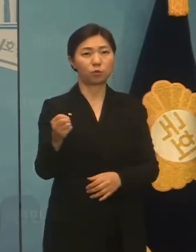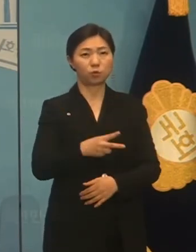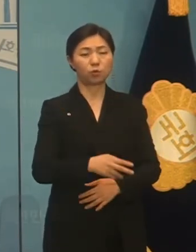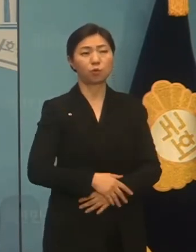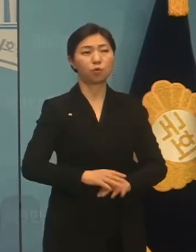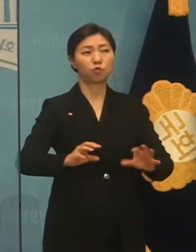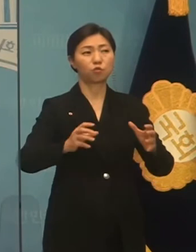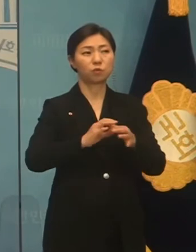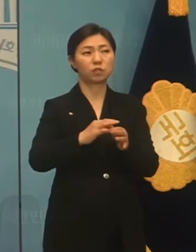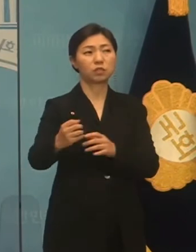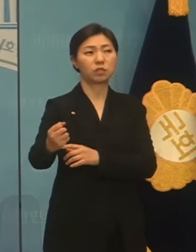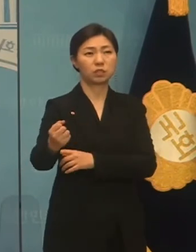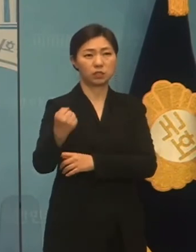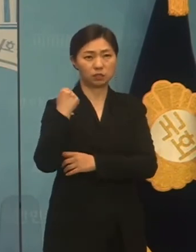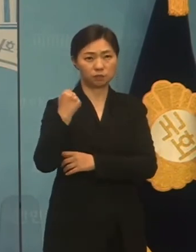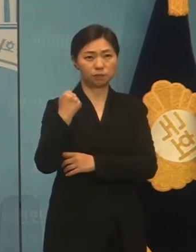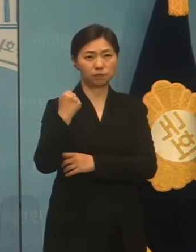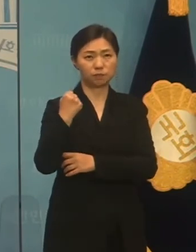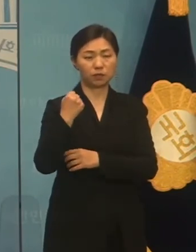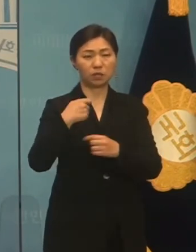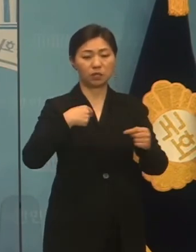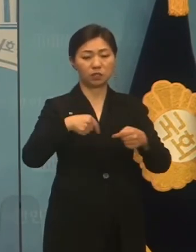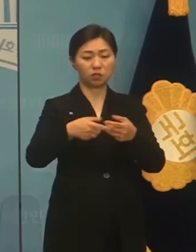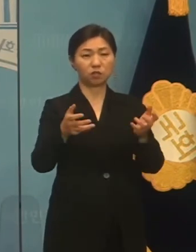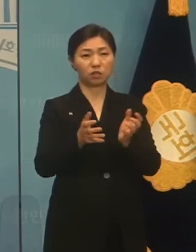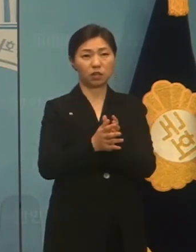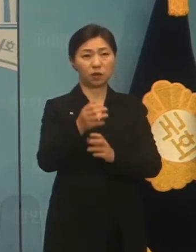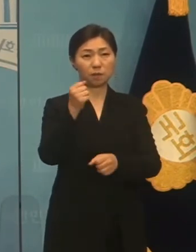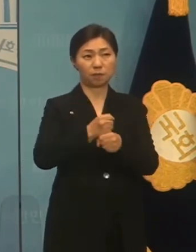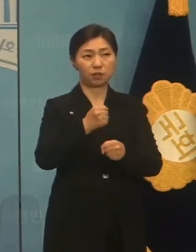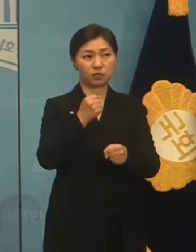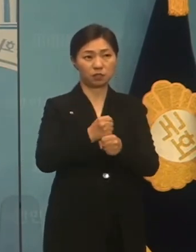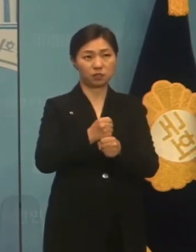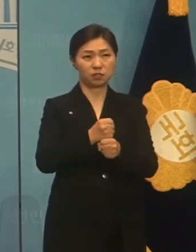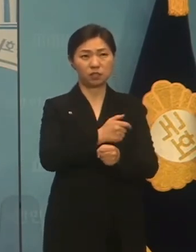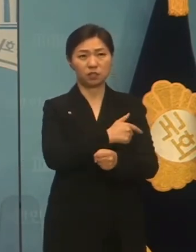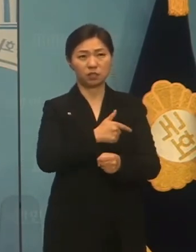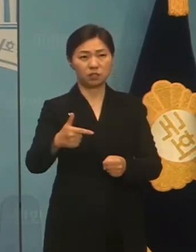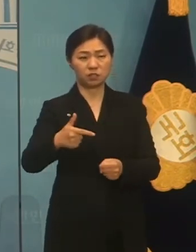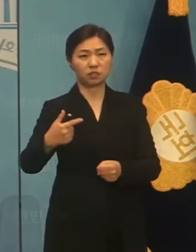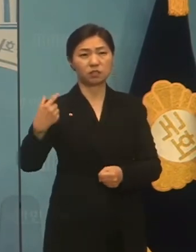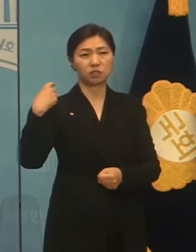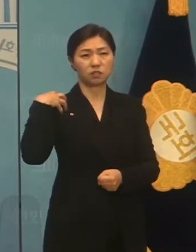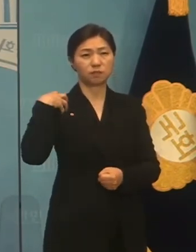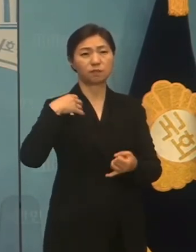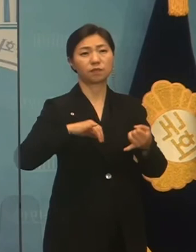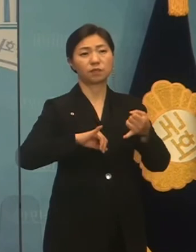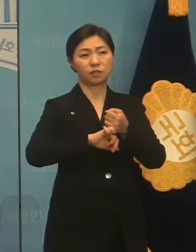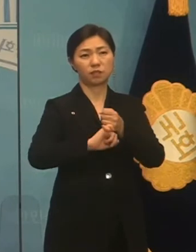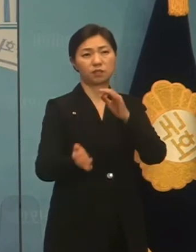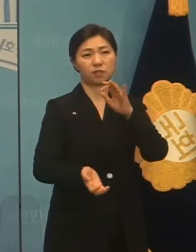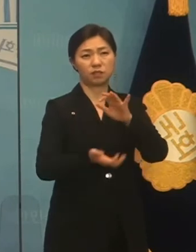국민의힘에 의한 정권 창출의 대업을 반드시 이뤄내겠습니다.